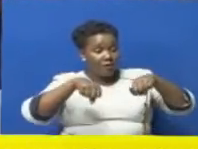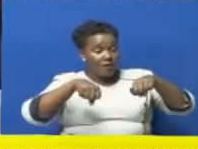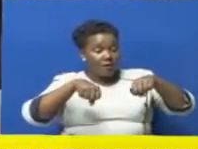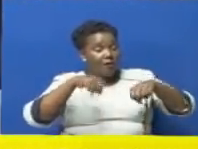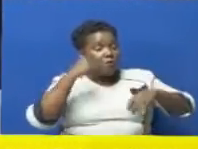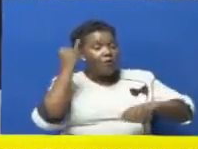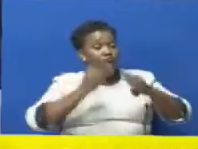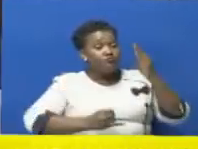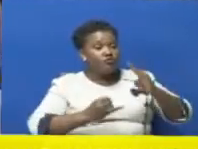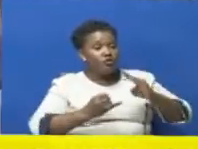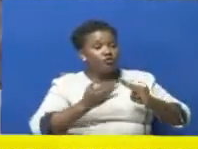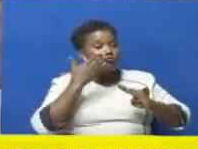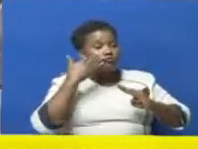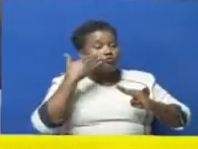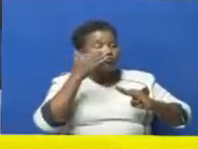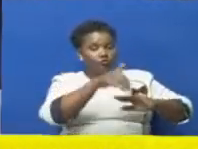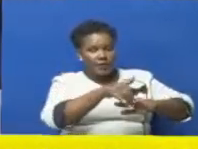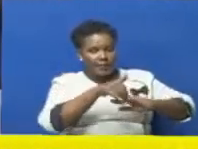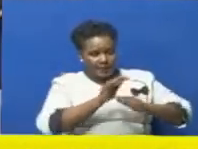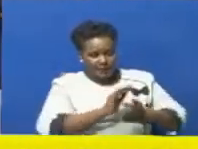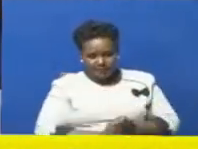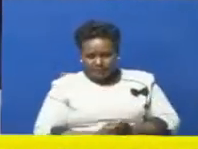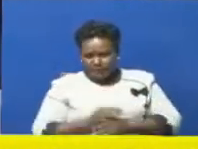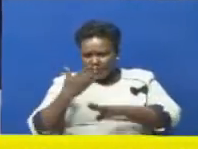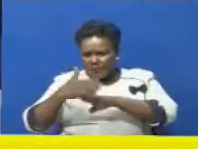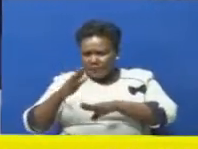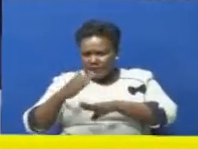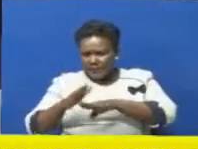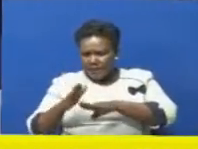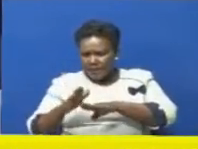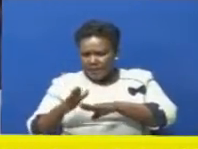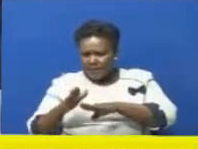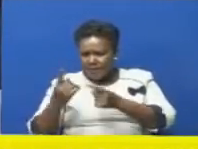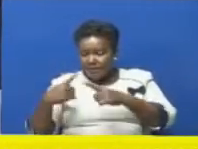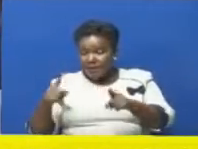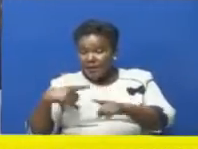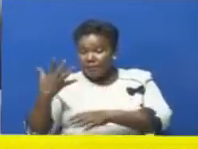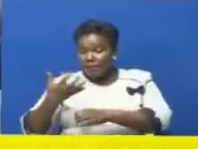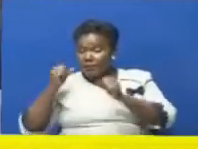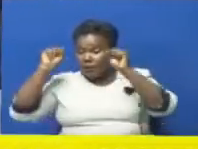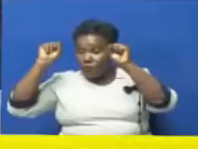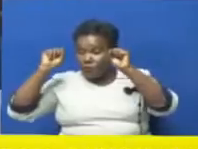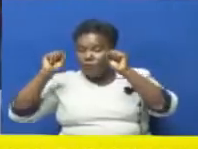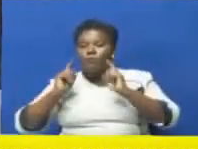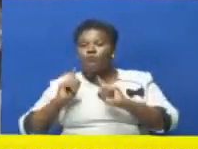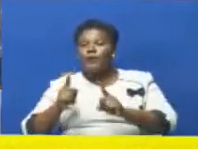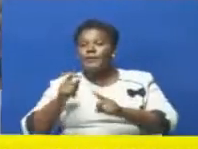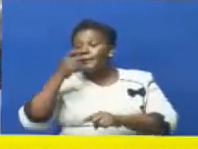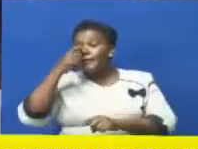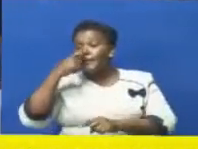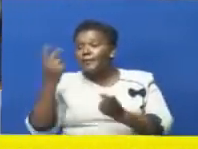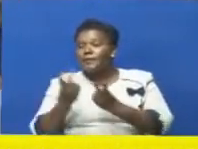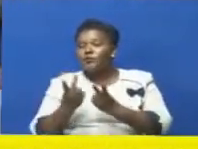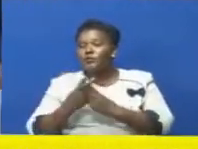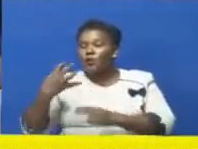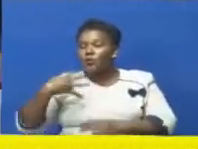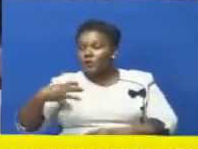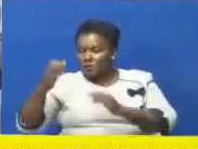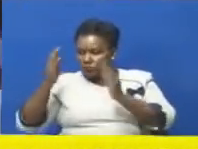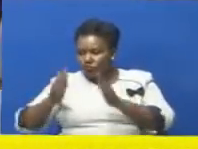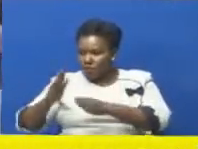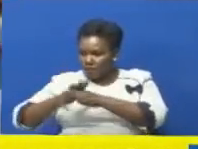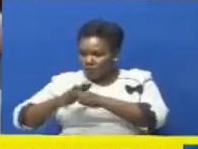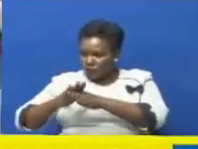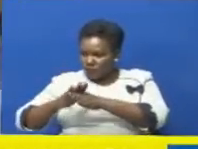Na alipopata Tanganyika ilipopata uhuru, gari hii alitumia Mwalimu Nyerere kama waziri mkuu na kama rais. Kwa gari